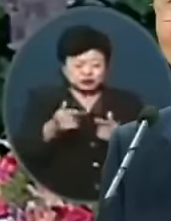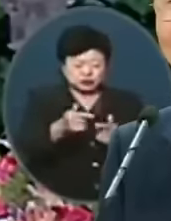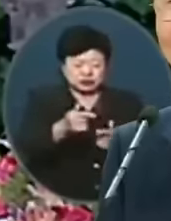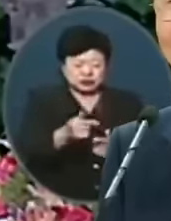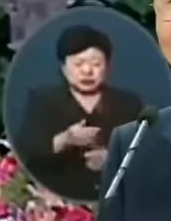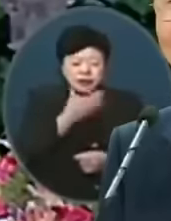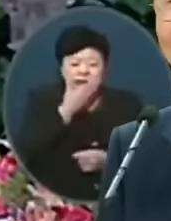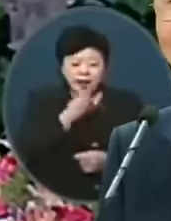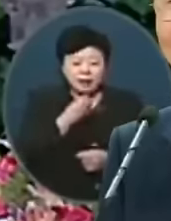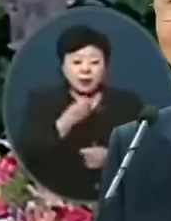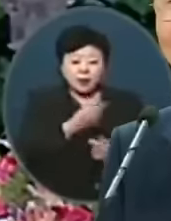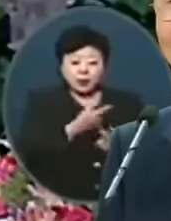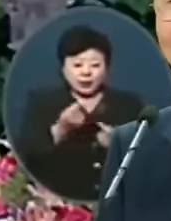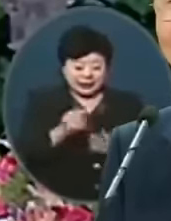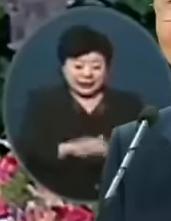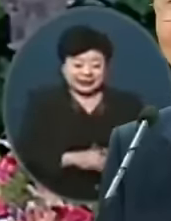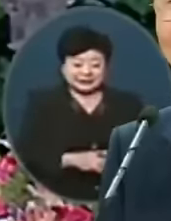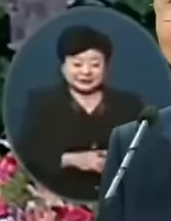행복도